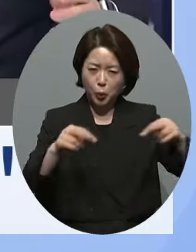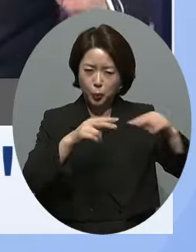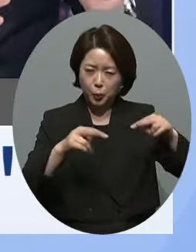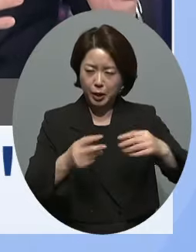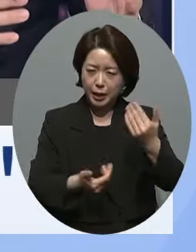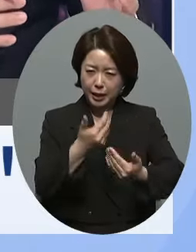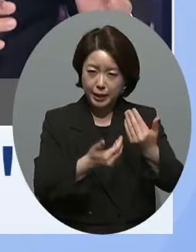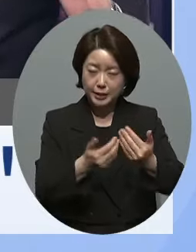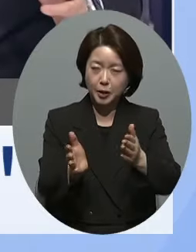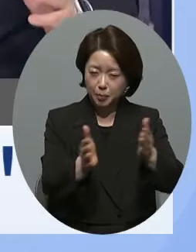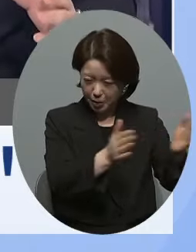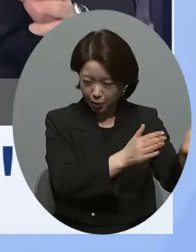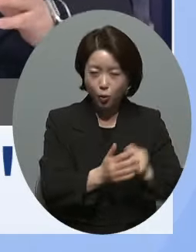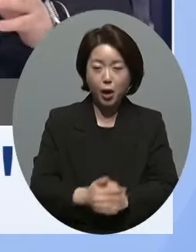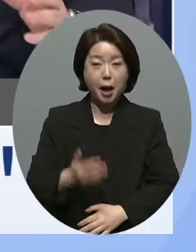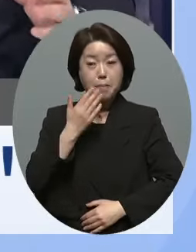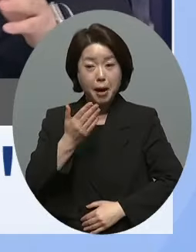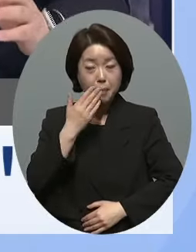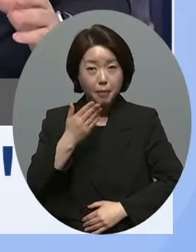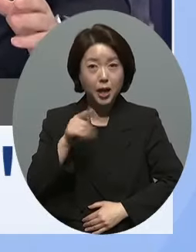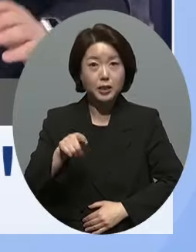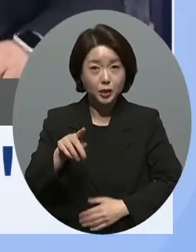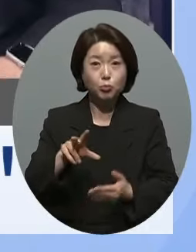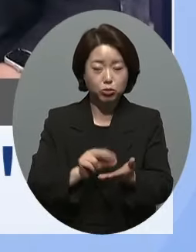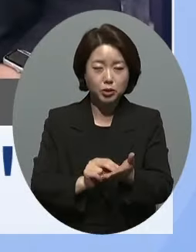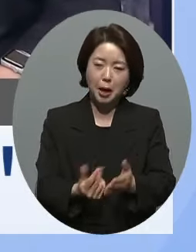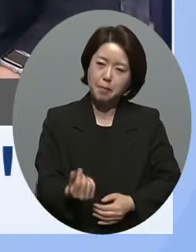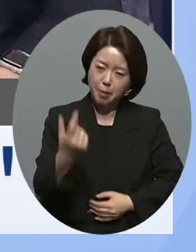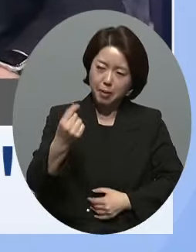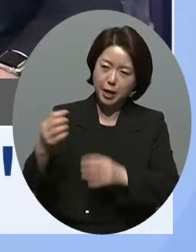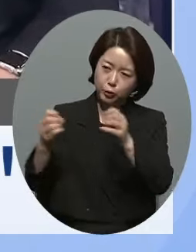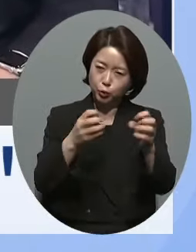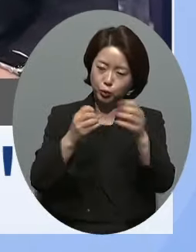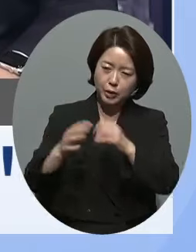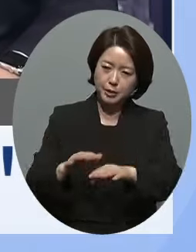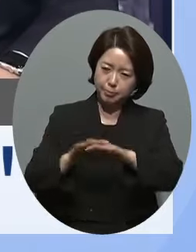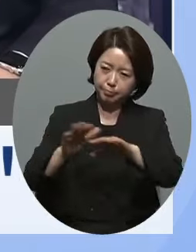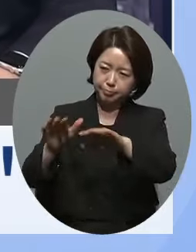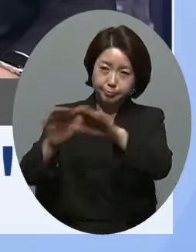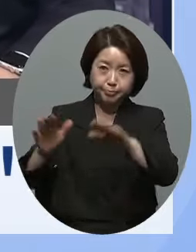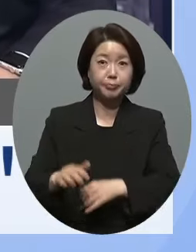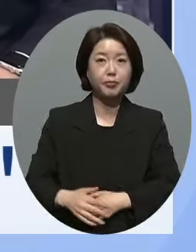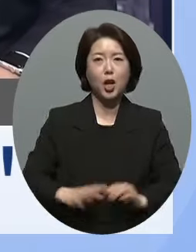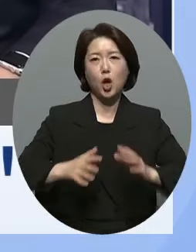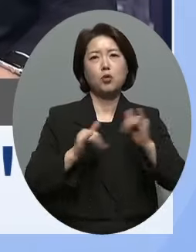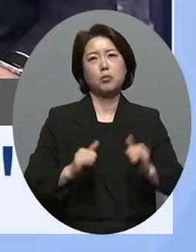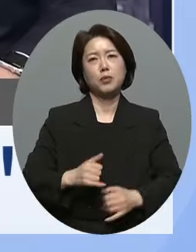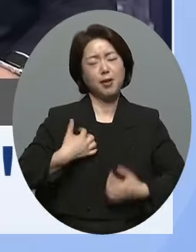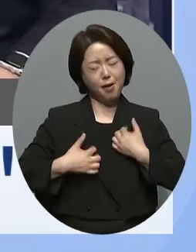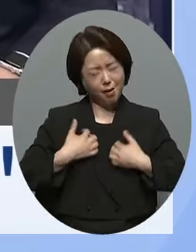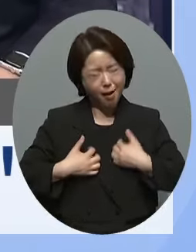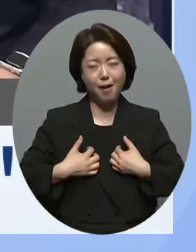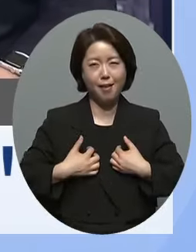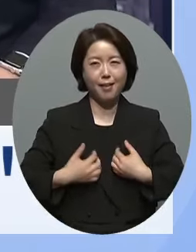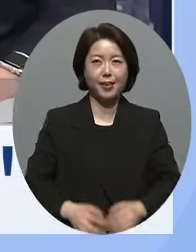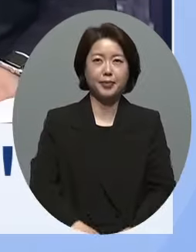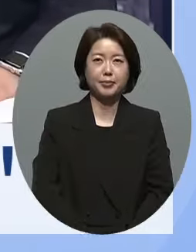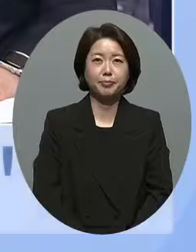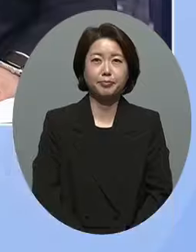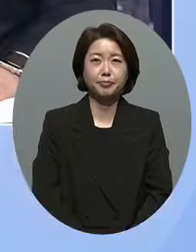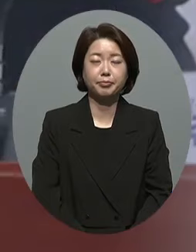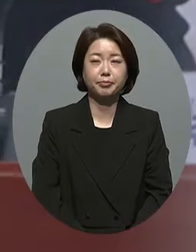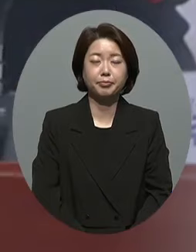요소가 있는 건 좀 피하시고 할 수 있는 것만이라도 좀 빨리빨리 자주 소통하 해결해 나갔으면 국민들이 얼마나 좋아하실까 생각해 봅니다 알겠습니다